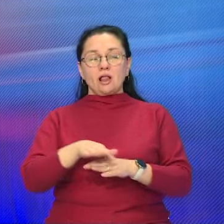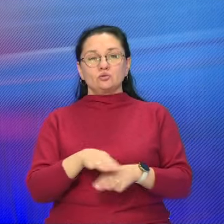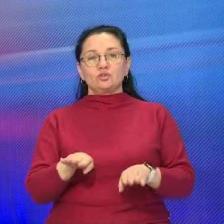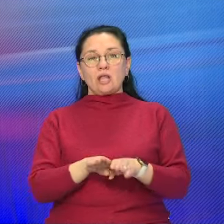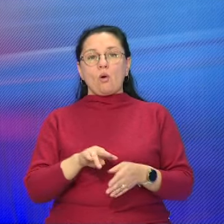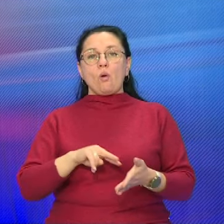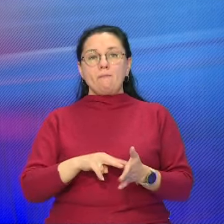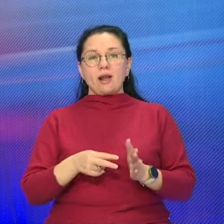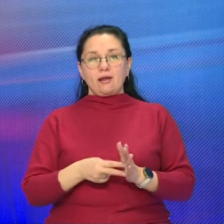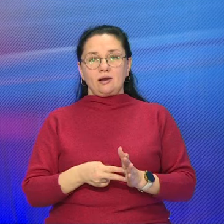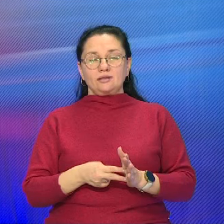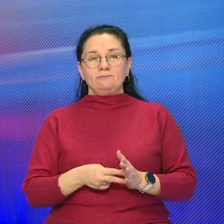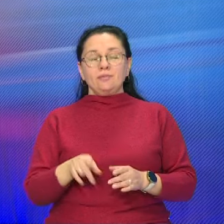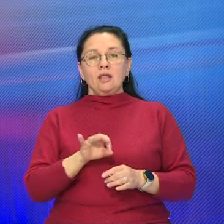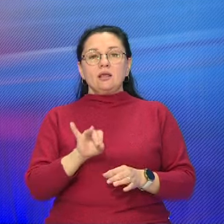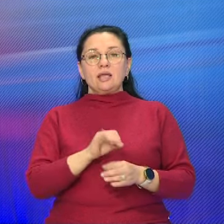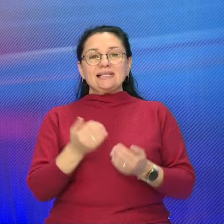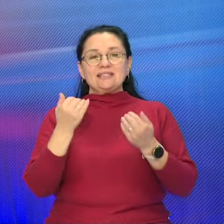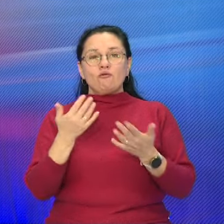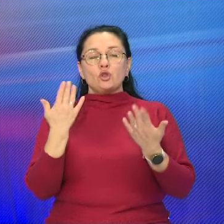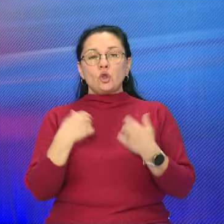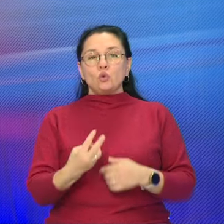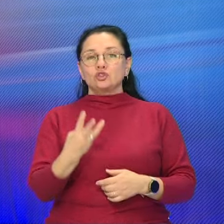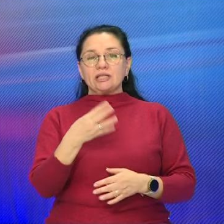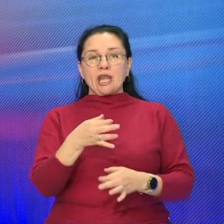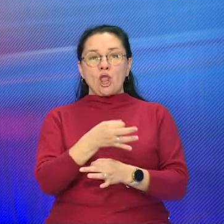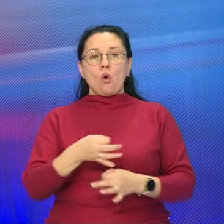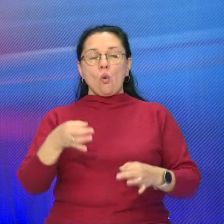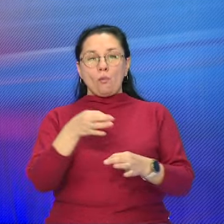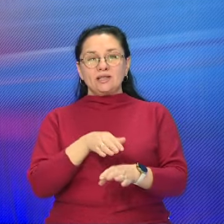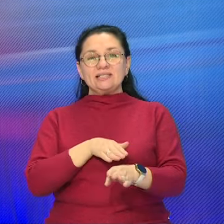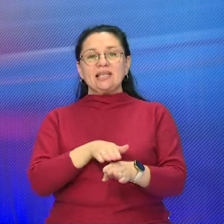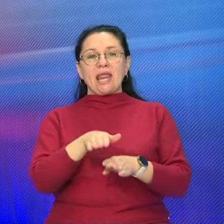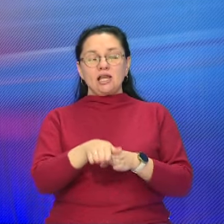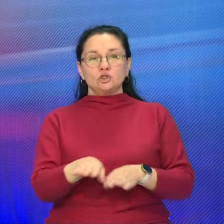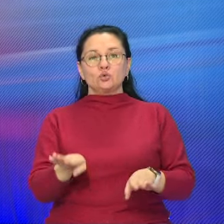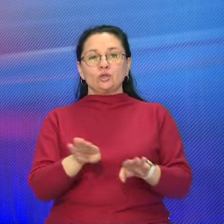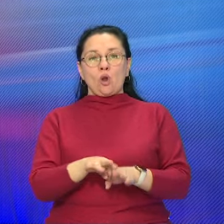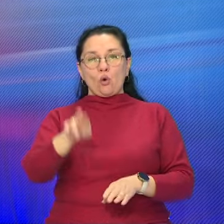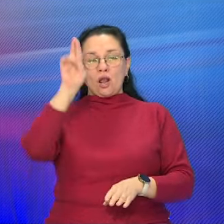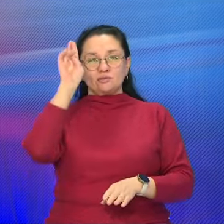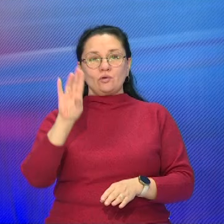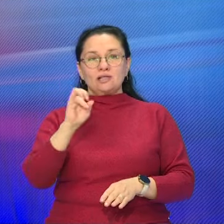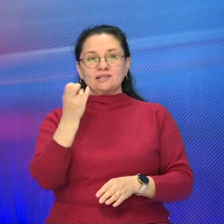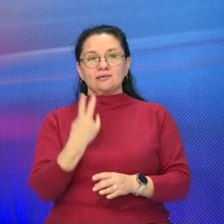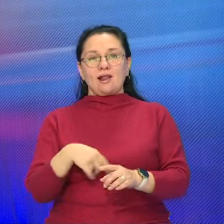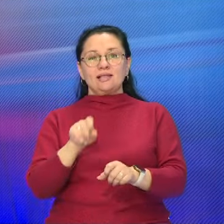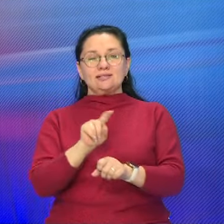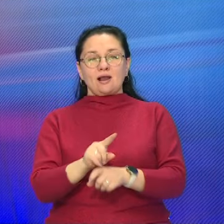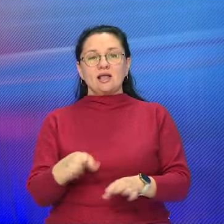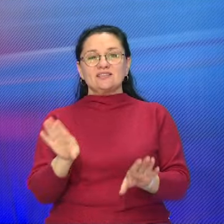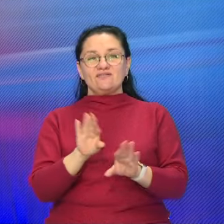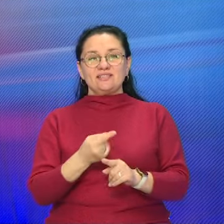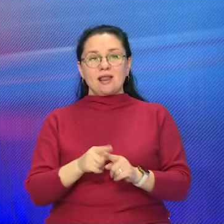И сегодня уже три области реализуют государственный социальный заказ. Все эти 100 лет